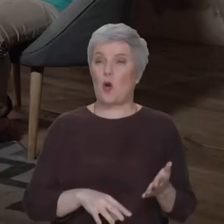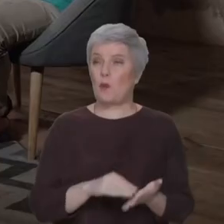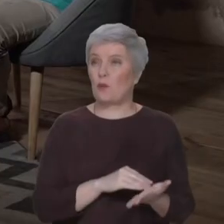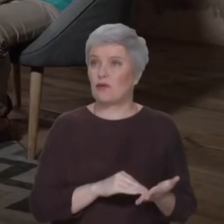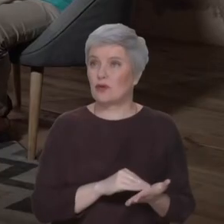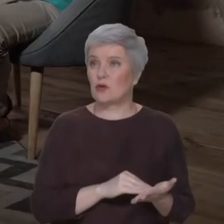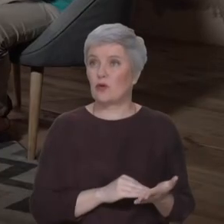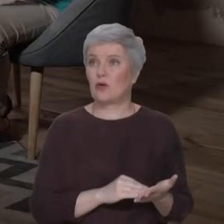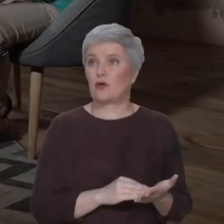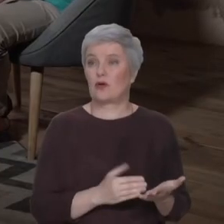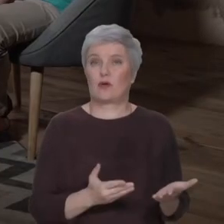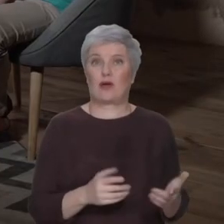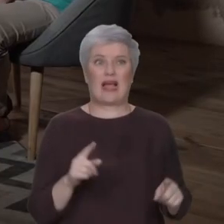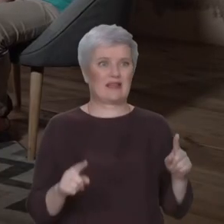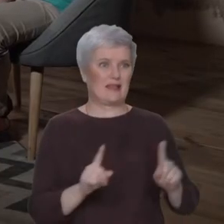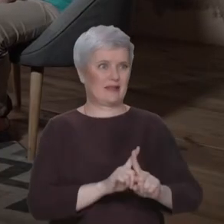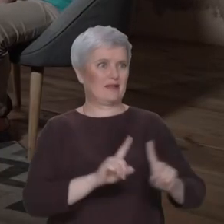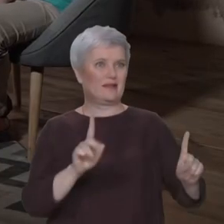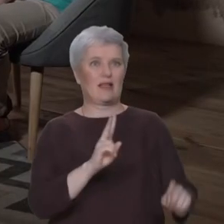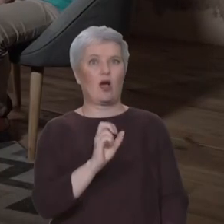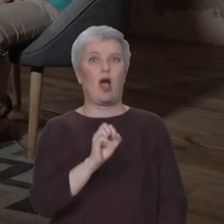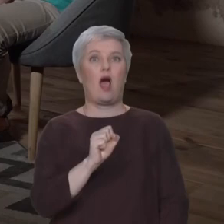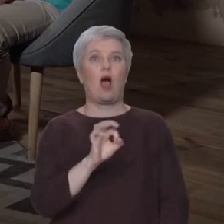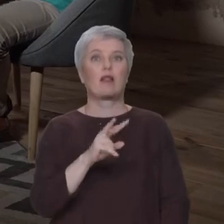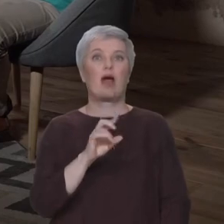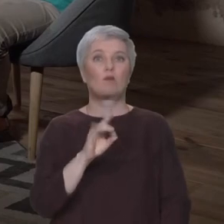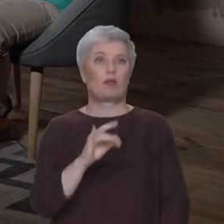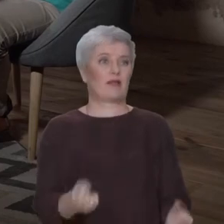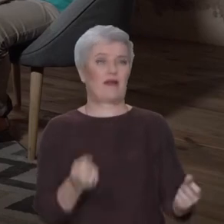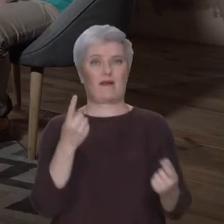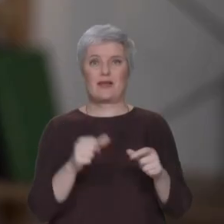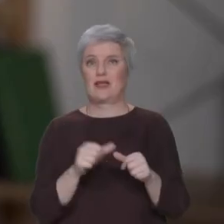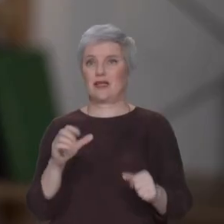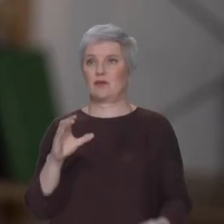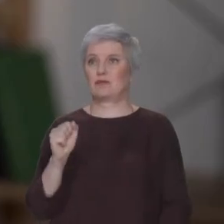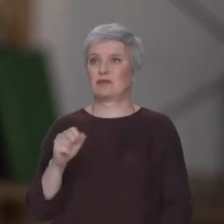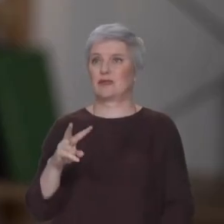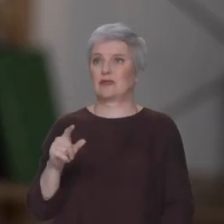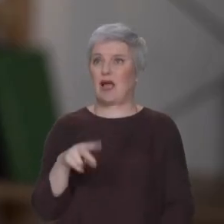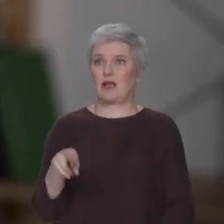просто фріки, які вилізають, типу колаборанти, по-перше, їх мало хто знає, ну крім Сальдо,